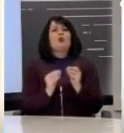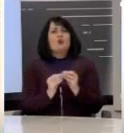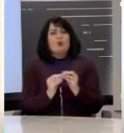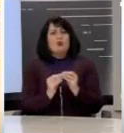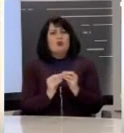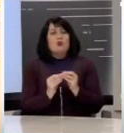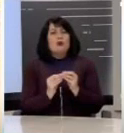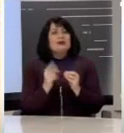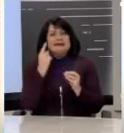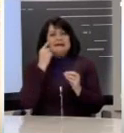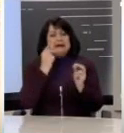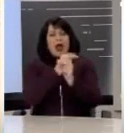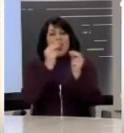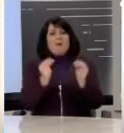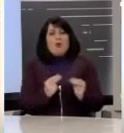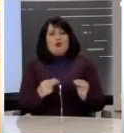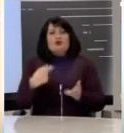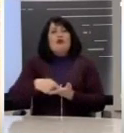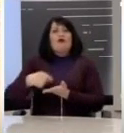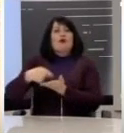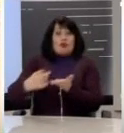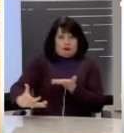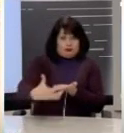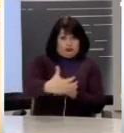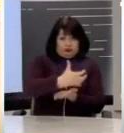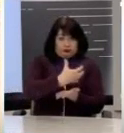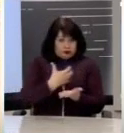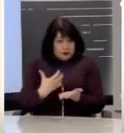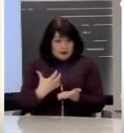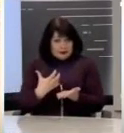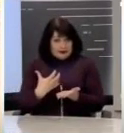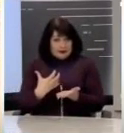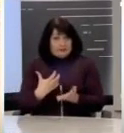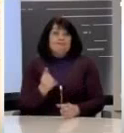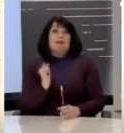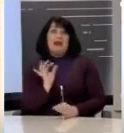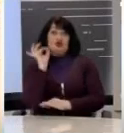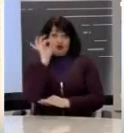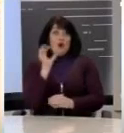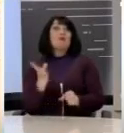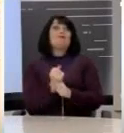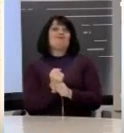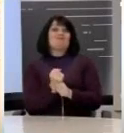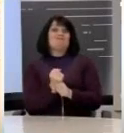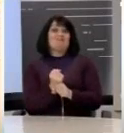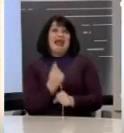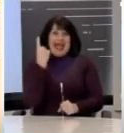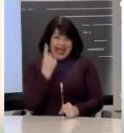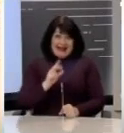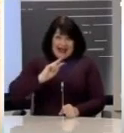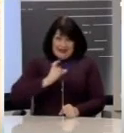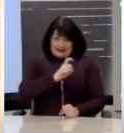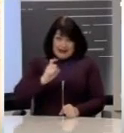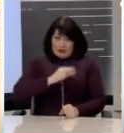η συνολική απόδοση των φορολογικών εσόδων υπολείπεται του στόχου κατά περίπου